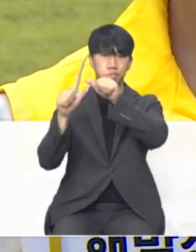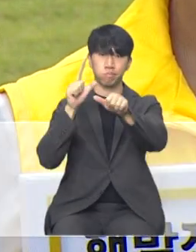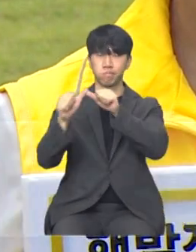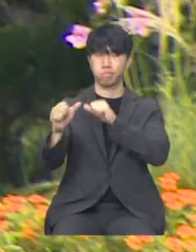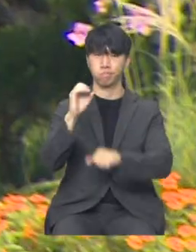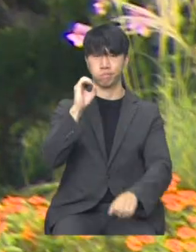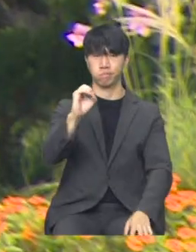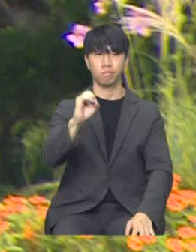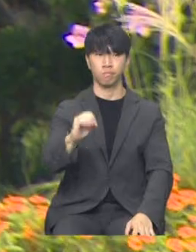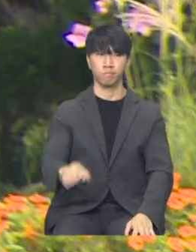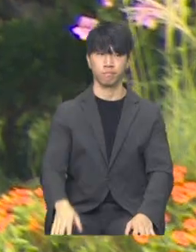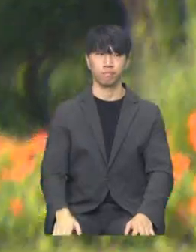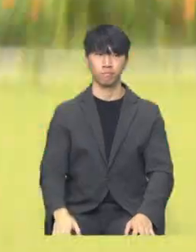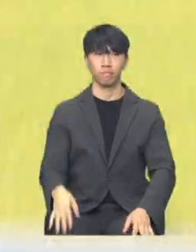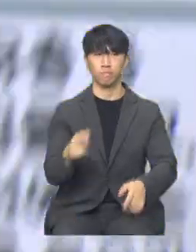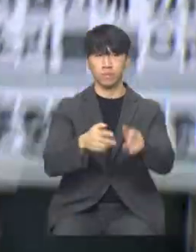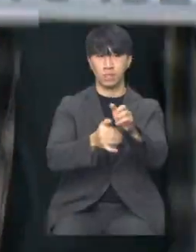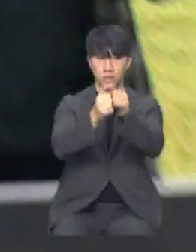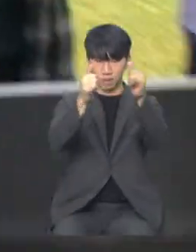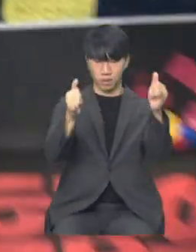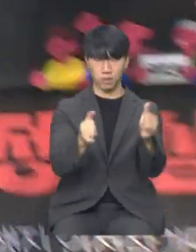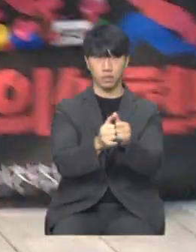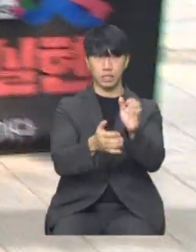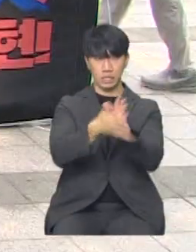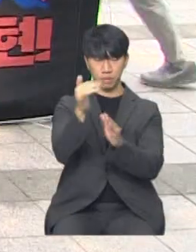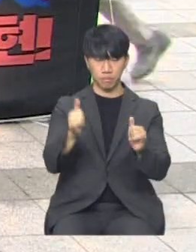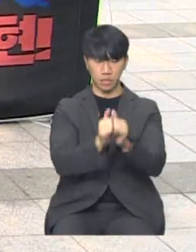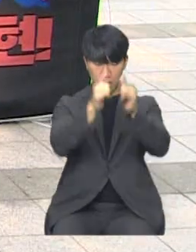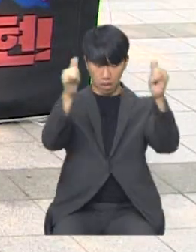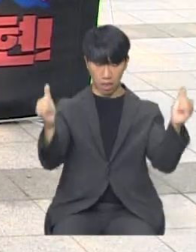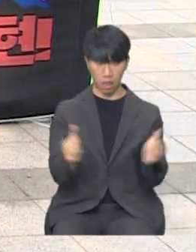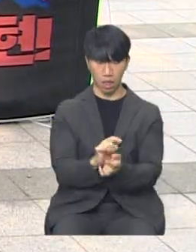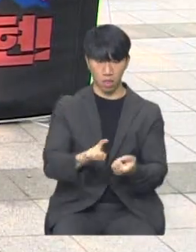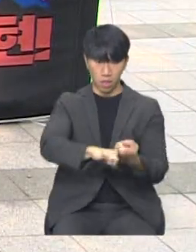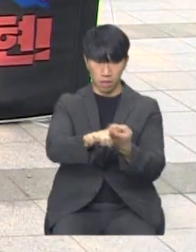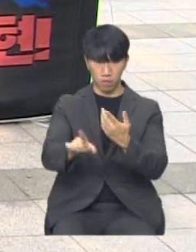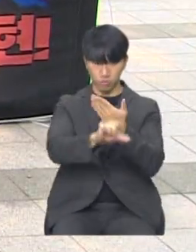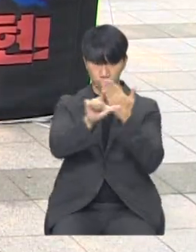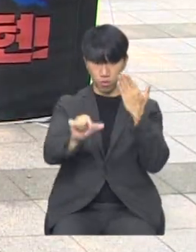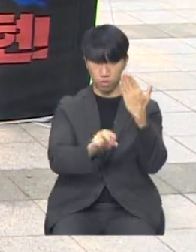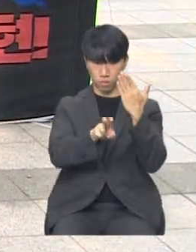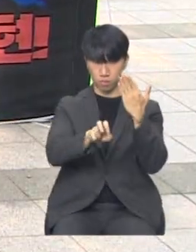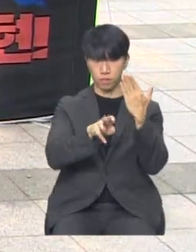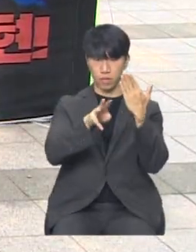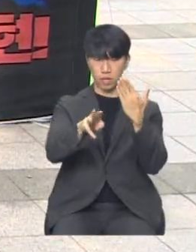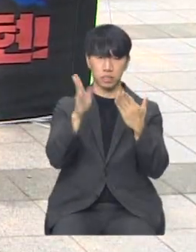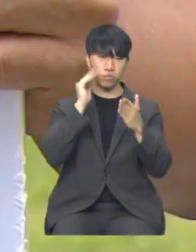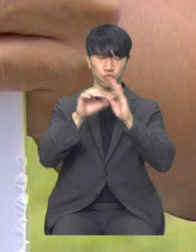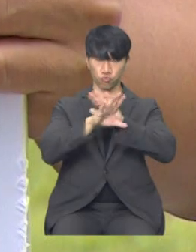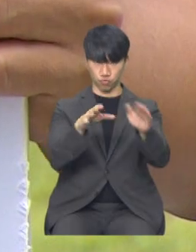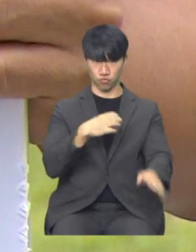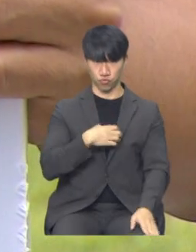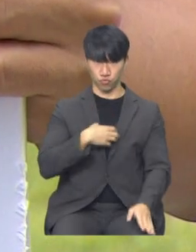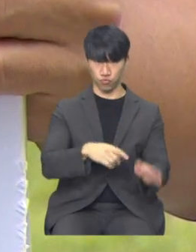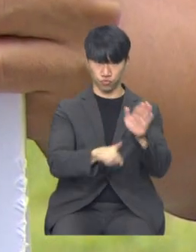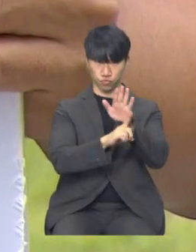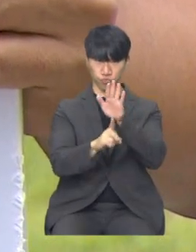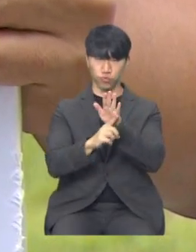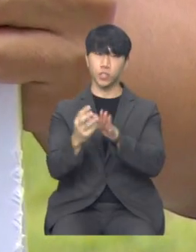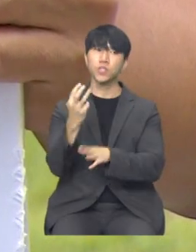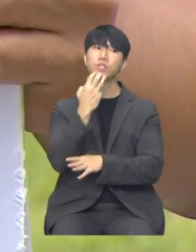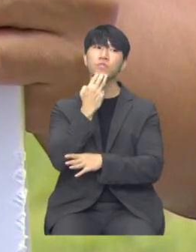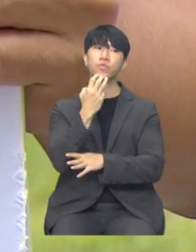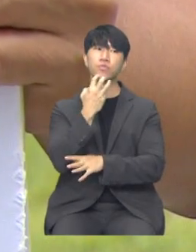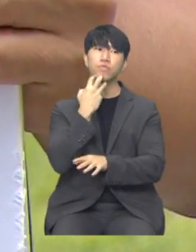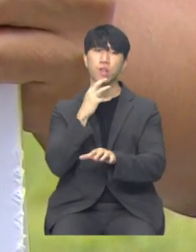소식입니다. 인천 시민사회연대는 오는 9월 23일 기후 위기의 경각심을 알리는 서울 기후 정의